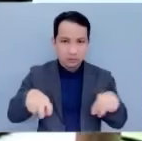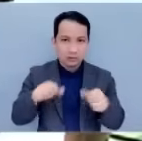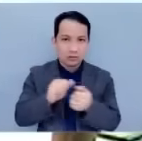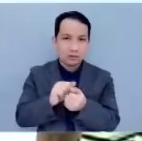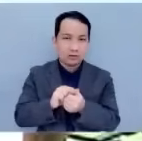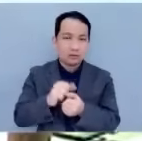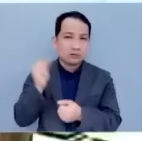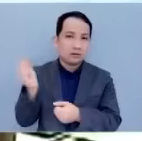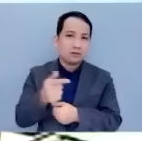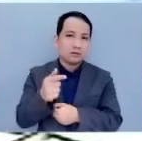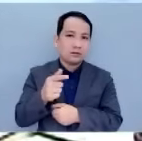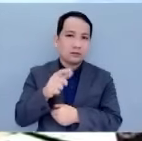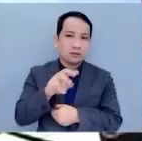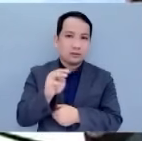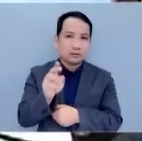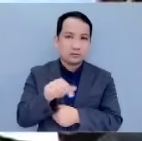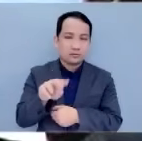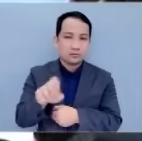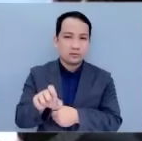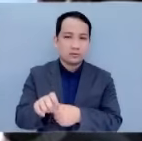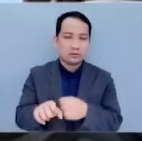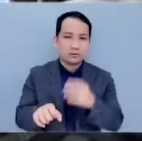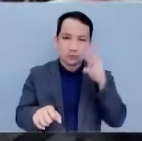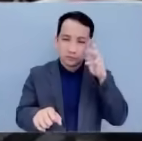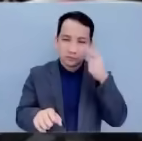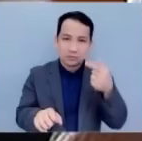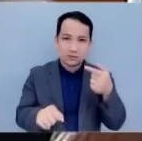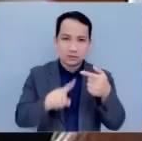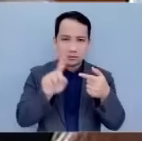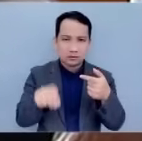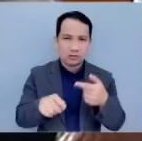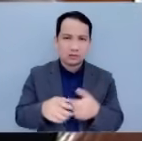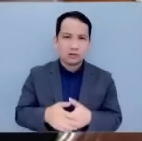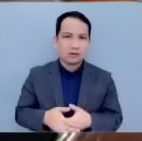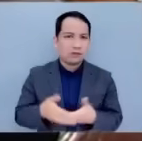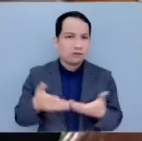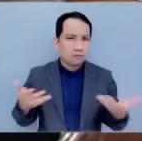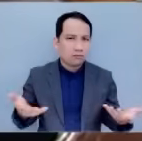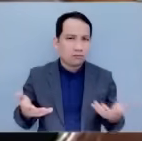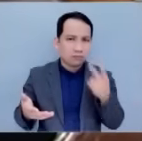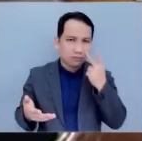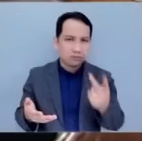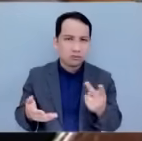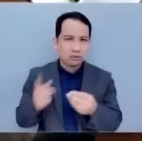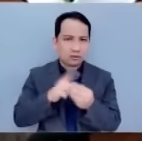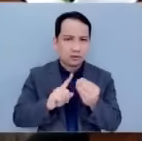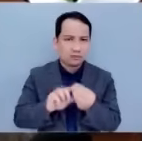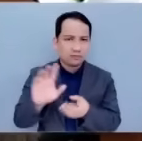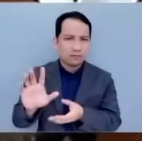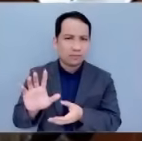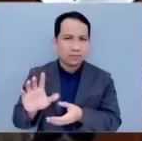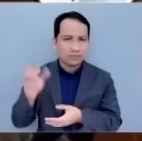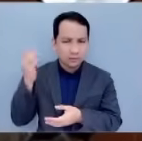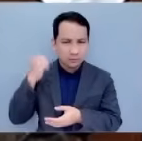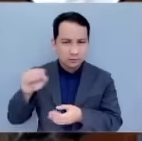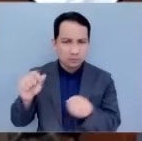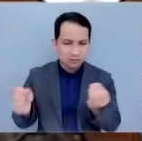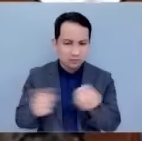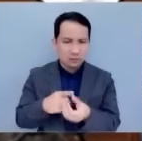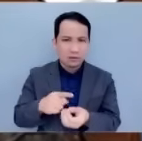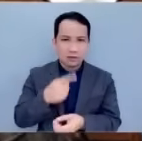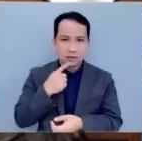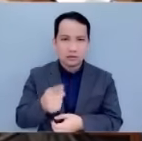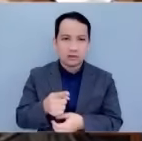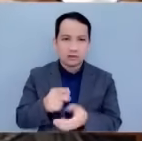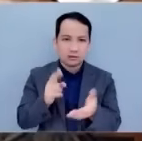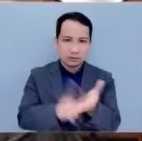block ni Zubiri, ni Senator Wen Gatchalian ang tatanungin, wala raw siyang naririnig tungkol sa kudeta. Pero kinumpirma niyang pumirma